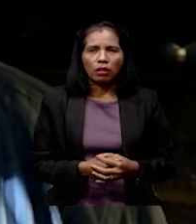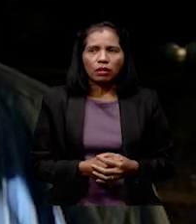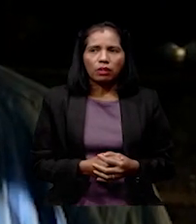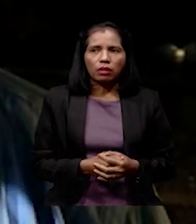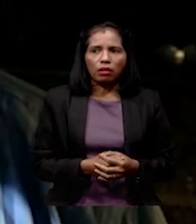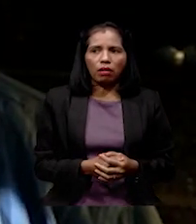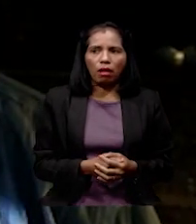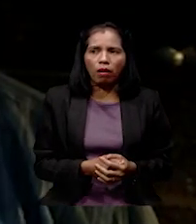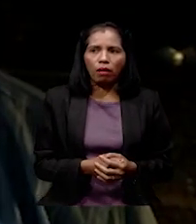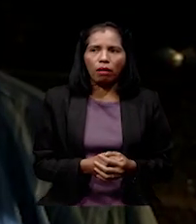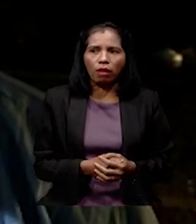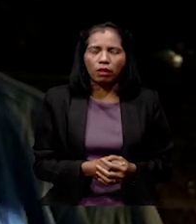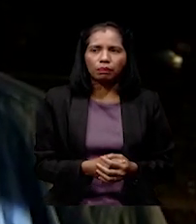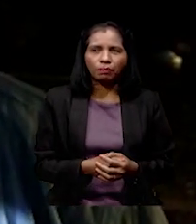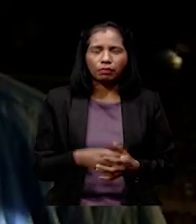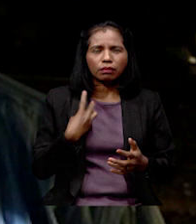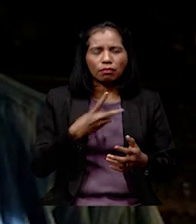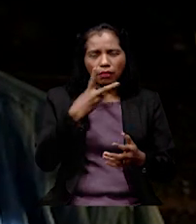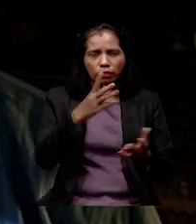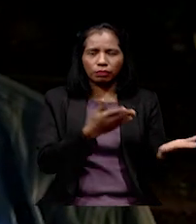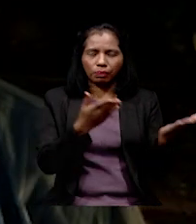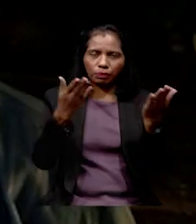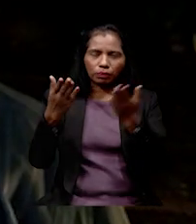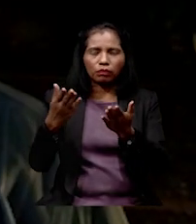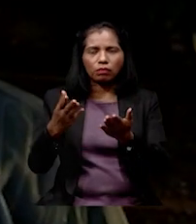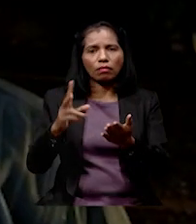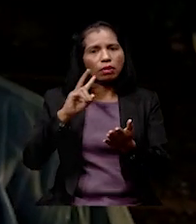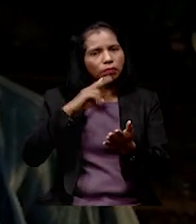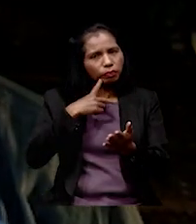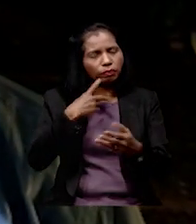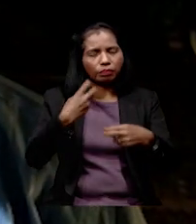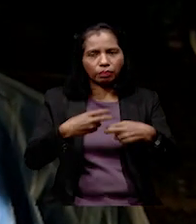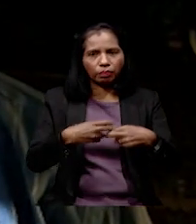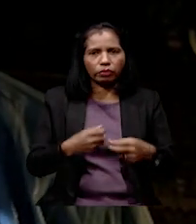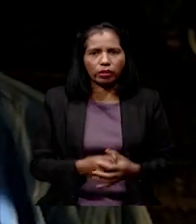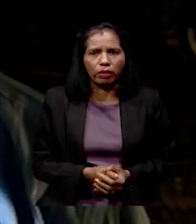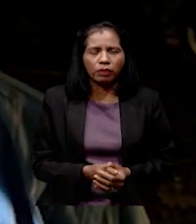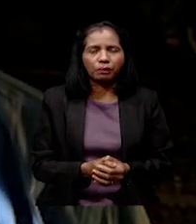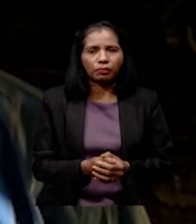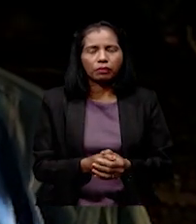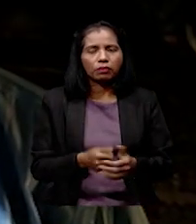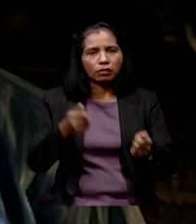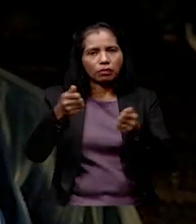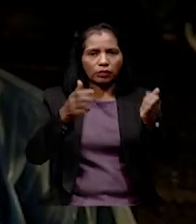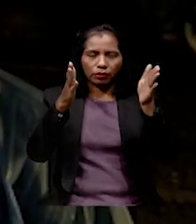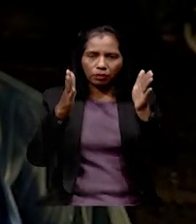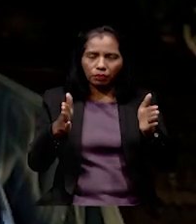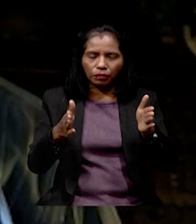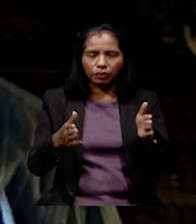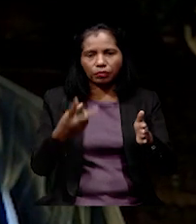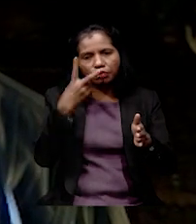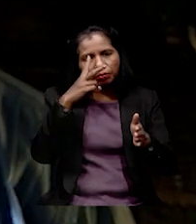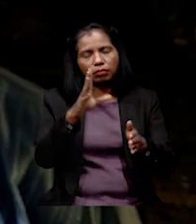luri moro ba merkada mos de ras kala lima tare motorista siremos hane seriane mai hane